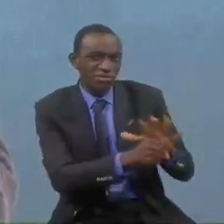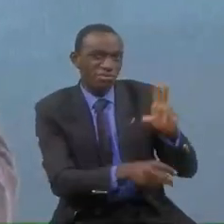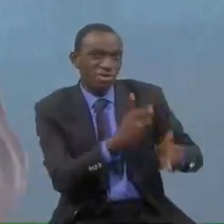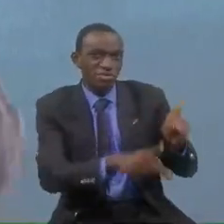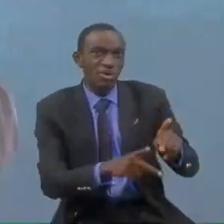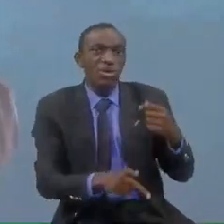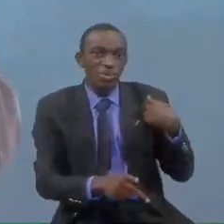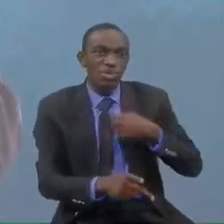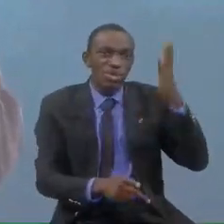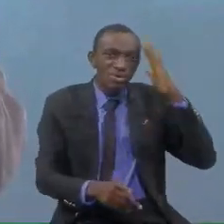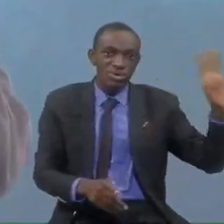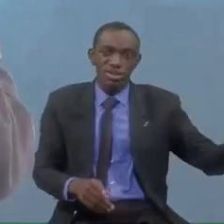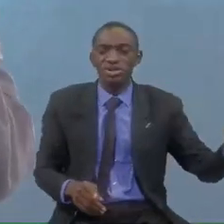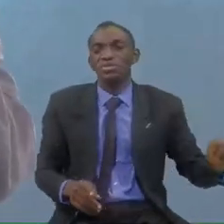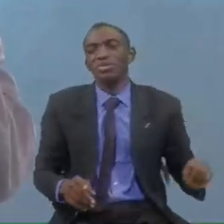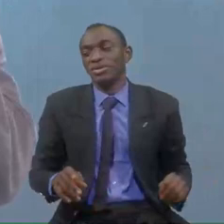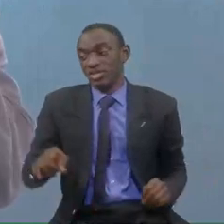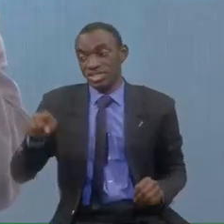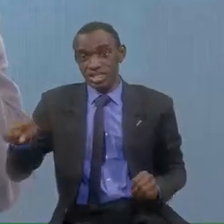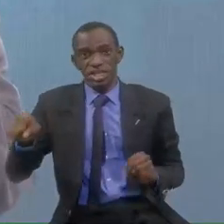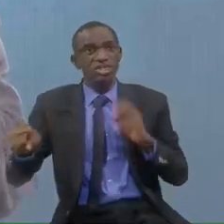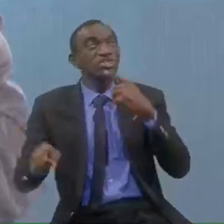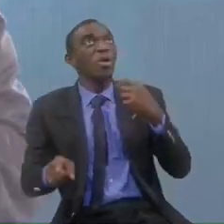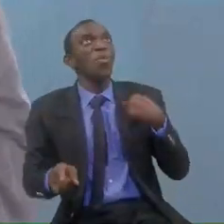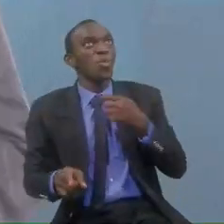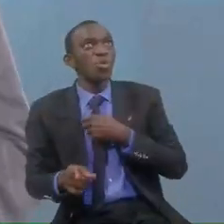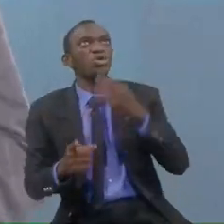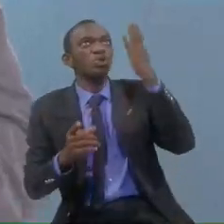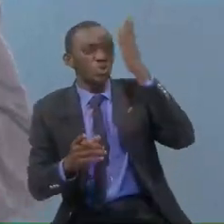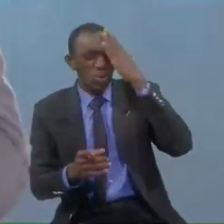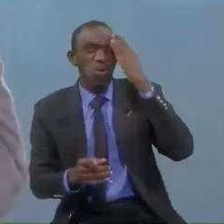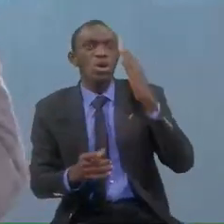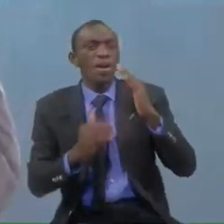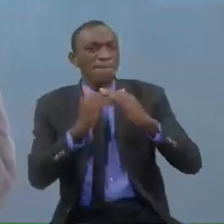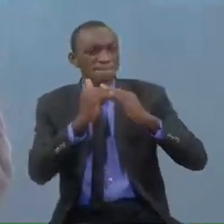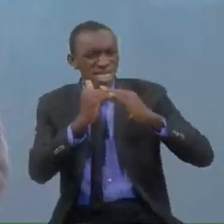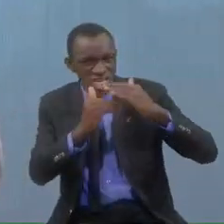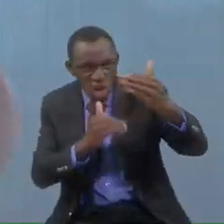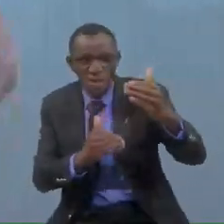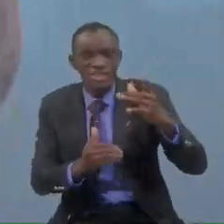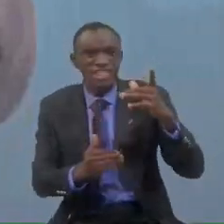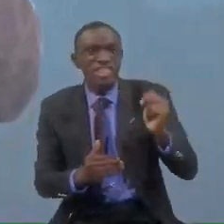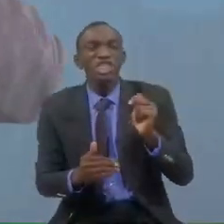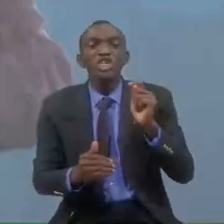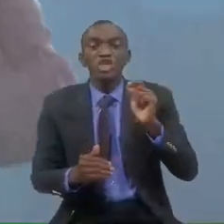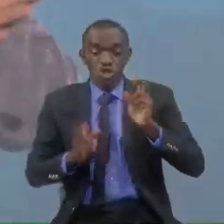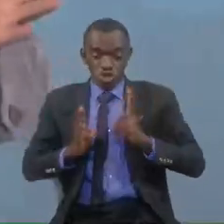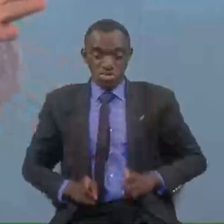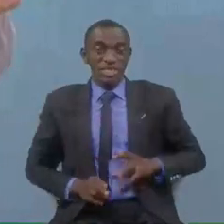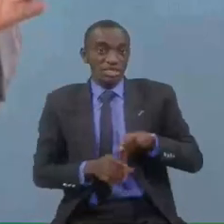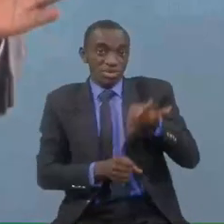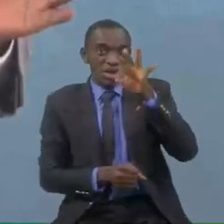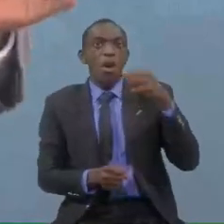Mais nous aussi, nous connaissons. Nous savons, au-delà de l'esprit humain, nous connaissons